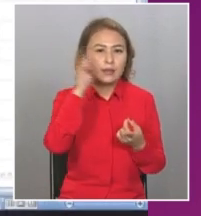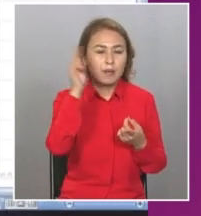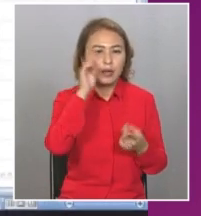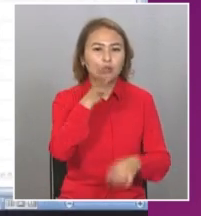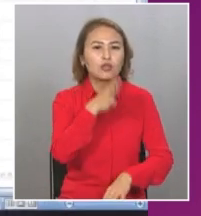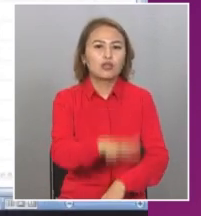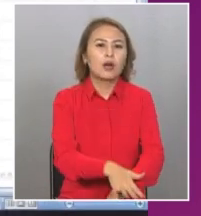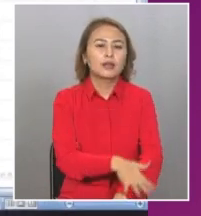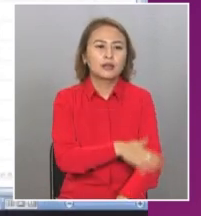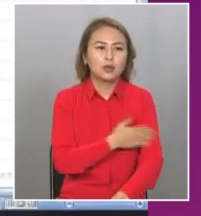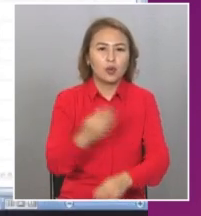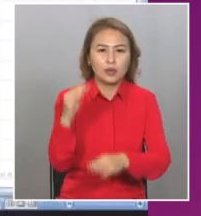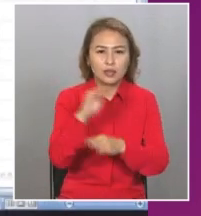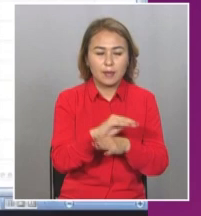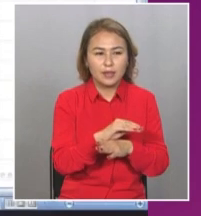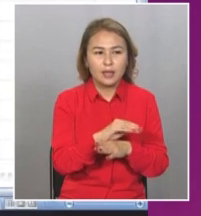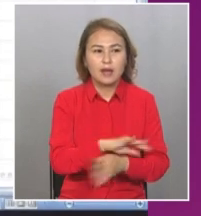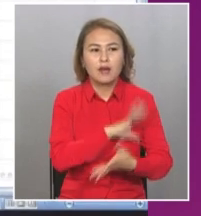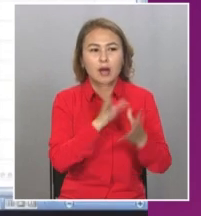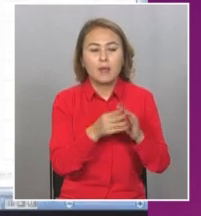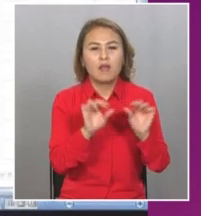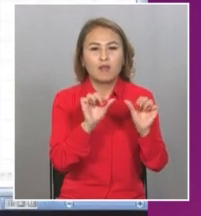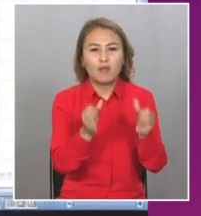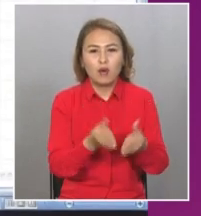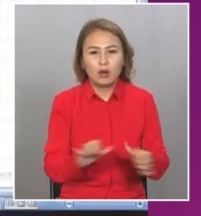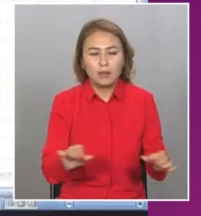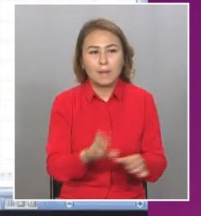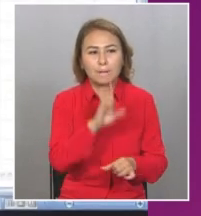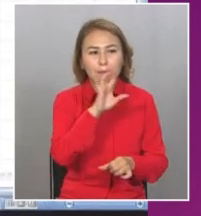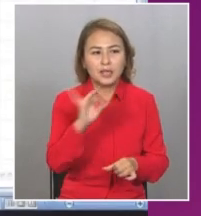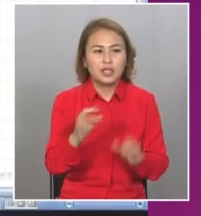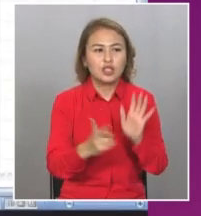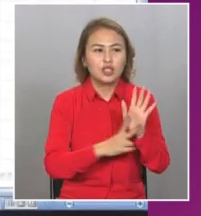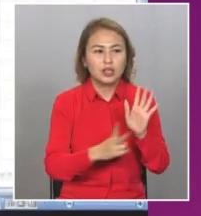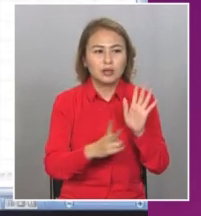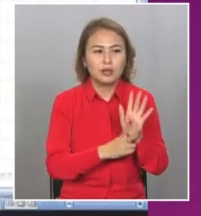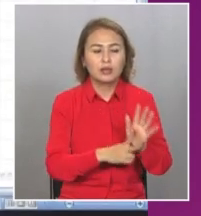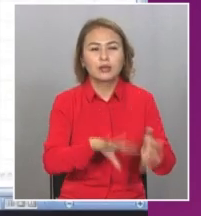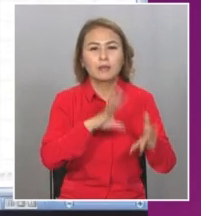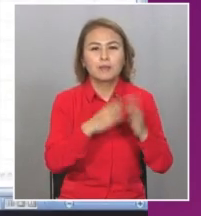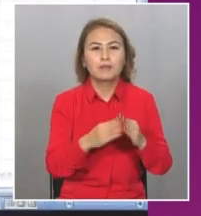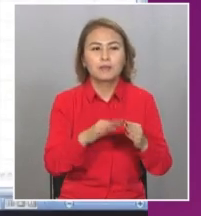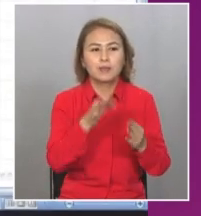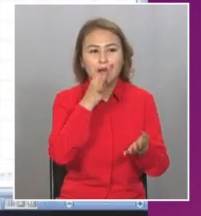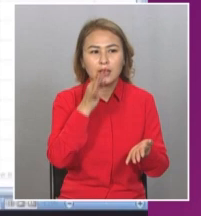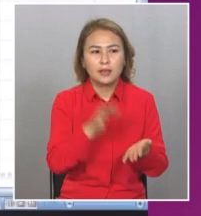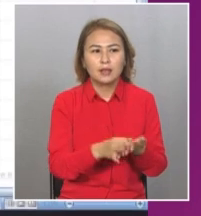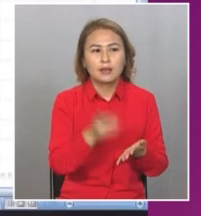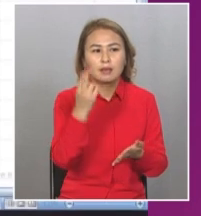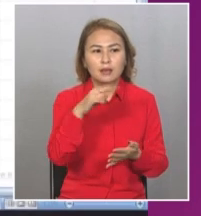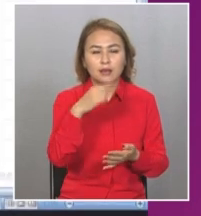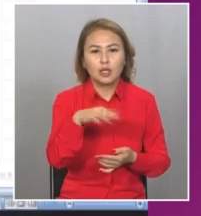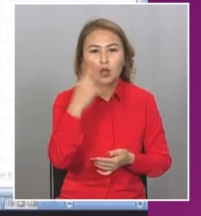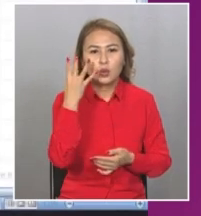сабақтың ұзақтығын қосамын. Яғни формулам B7 яшығындағы мәнге